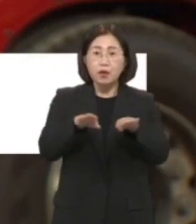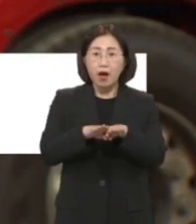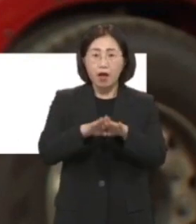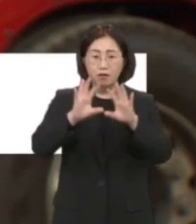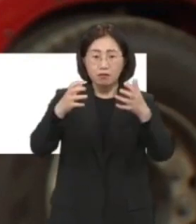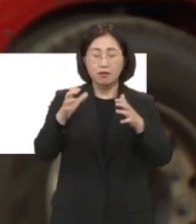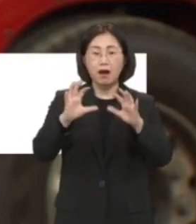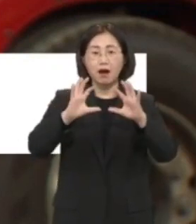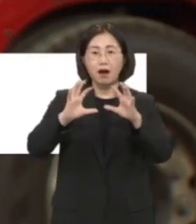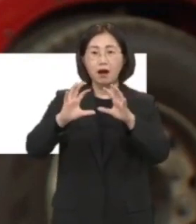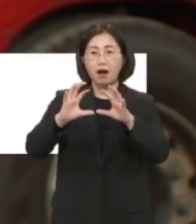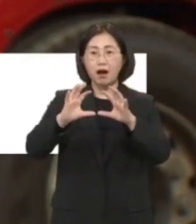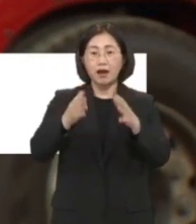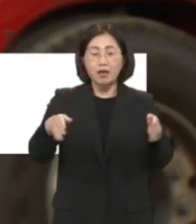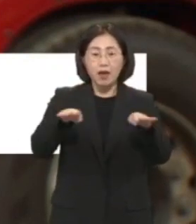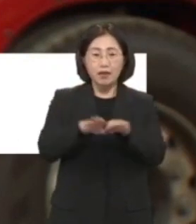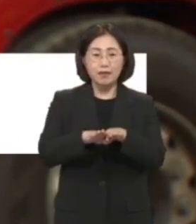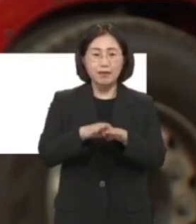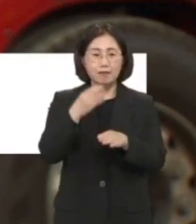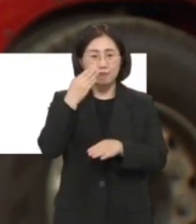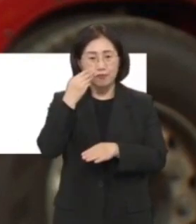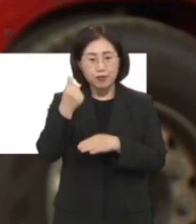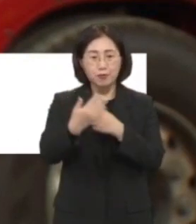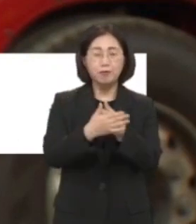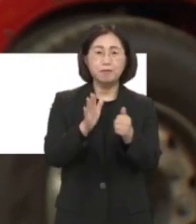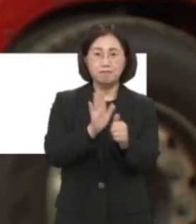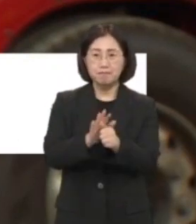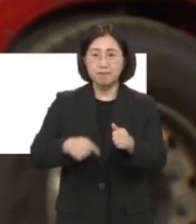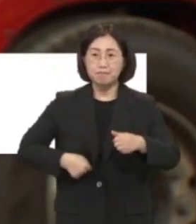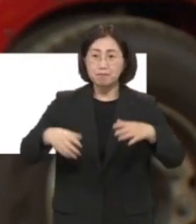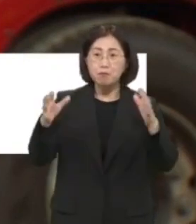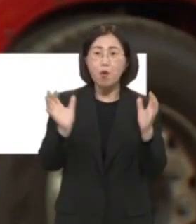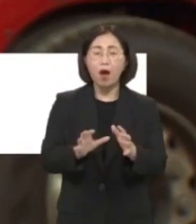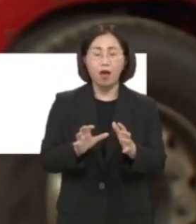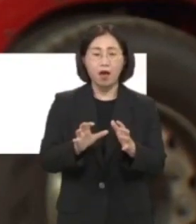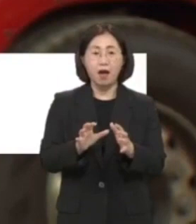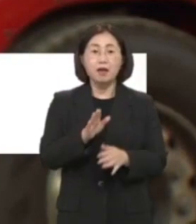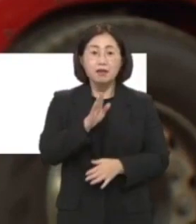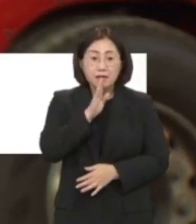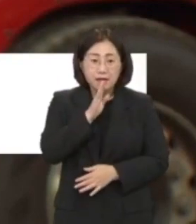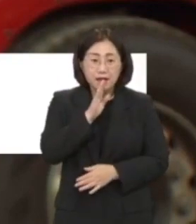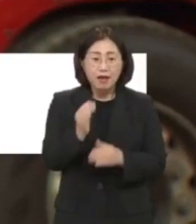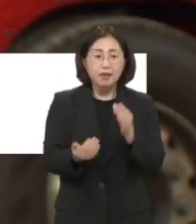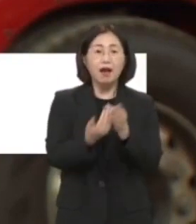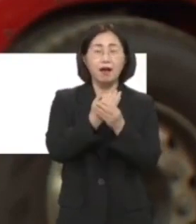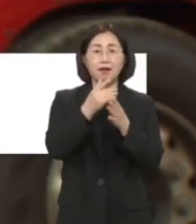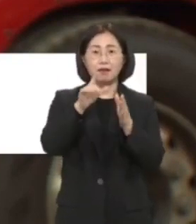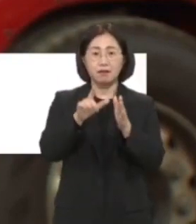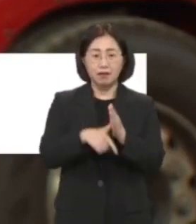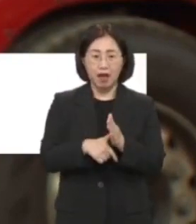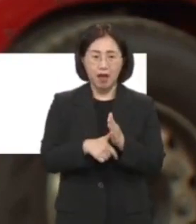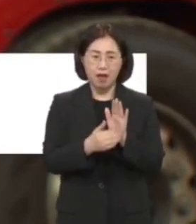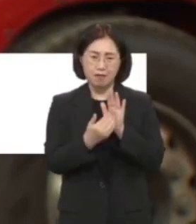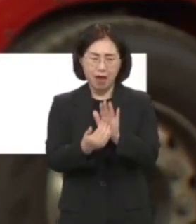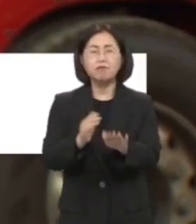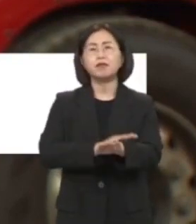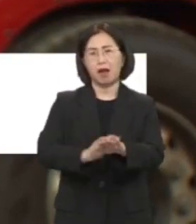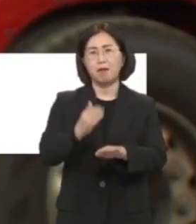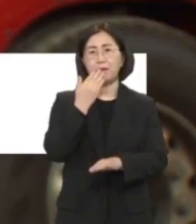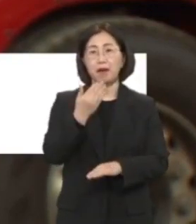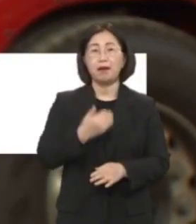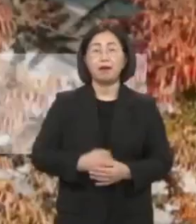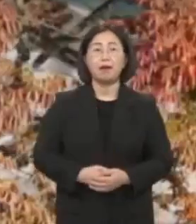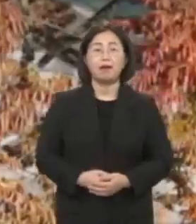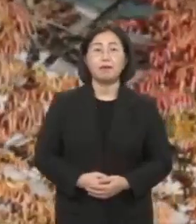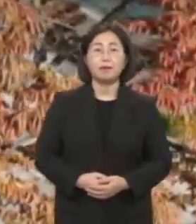유기적인 협력체제가 잘 이루어져야지만이 진짜 실상의 재난이 발생됐을 때 대응할 수 있다고